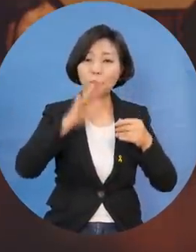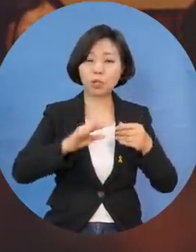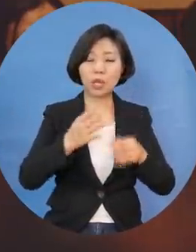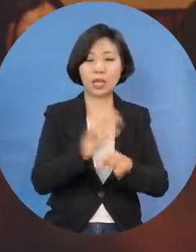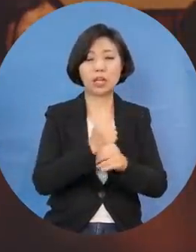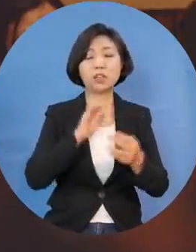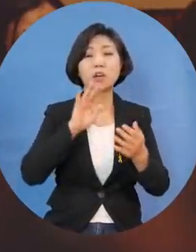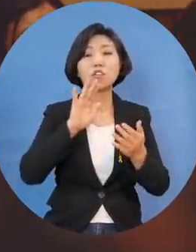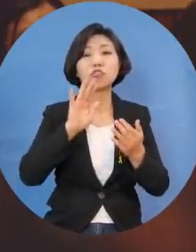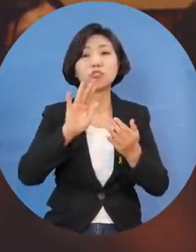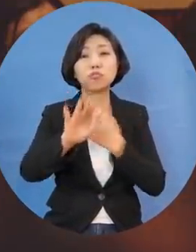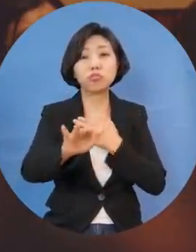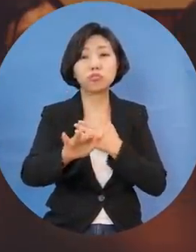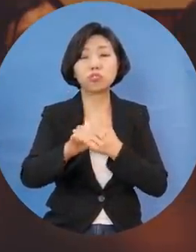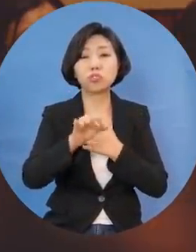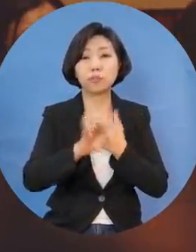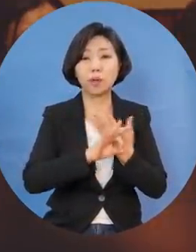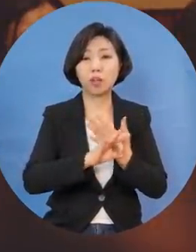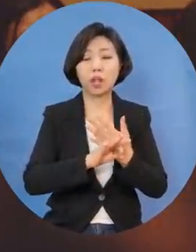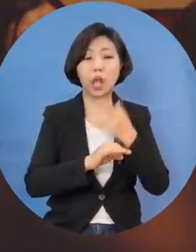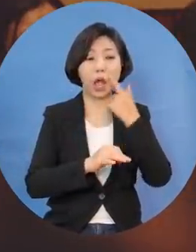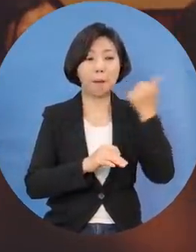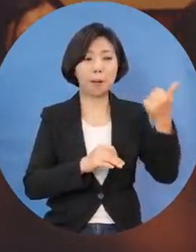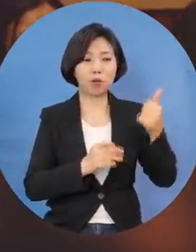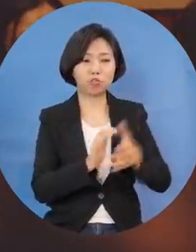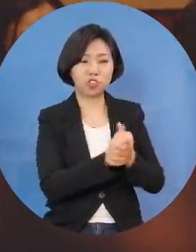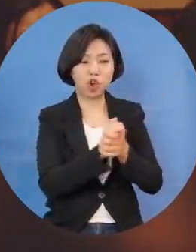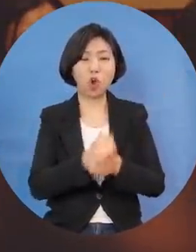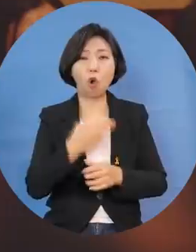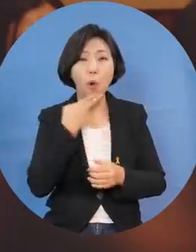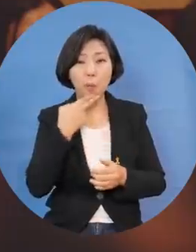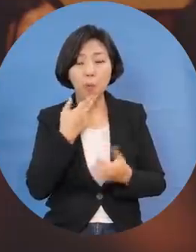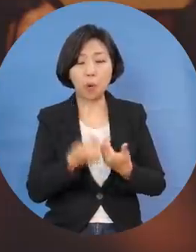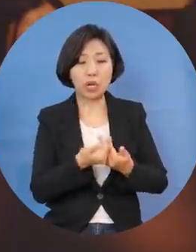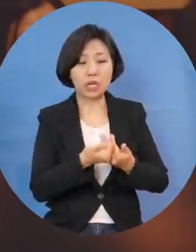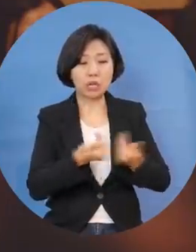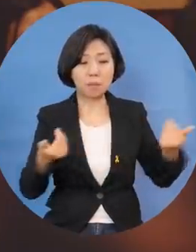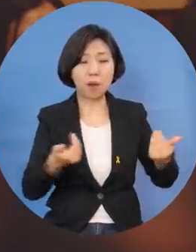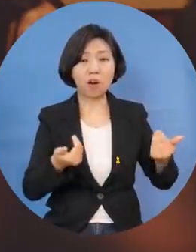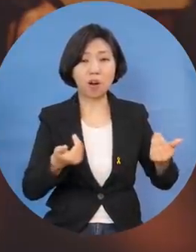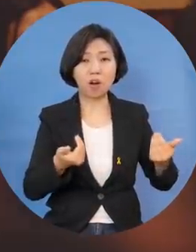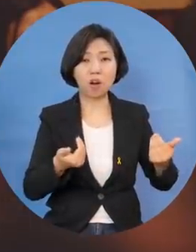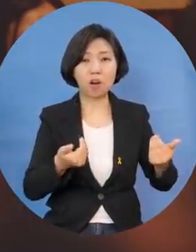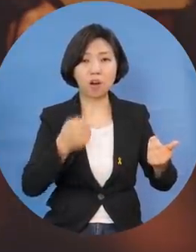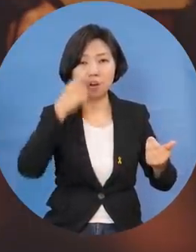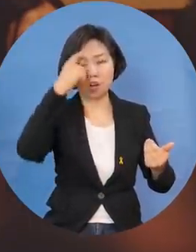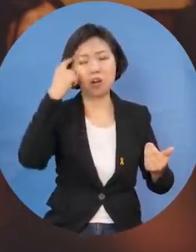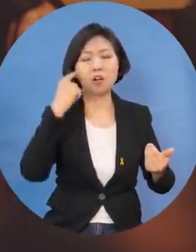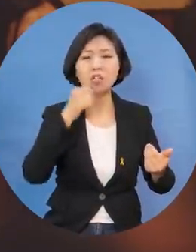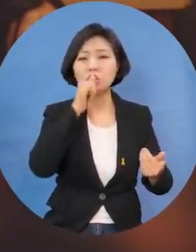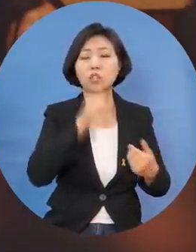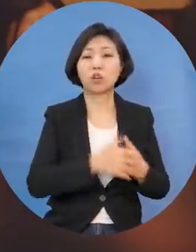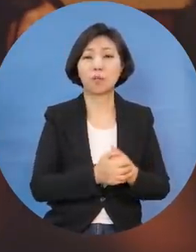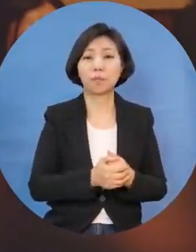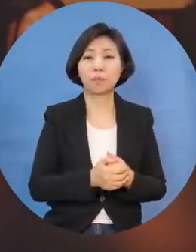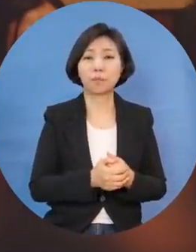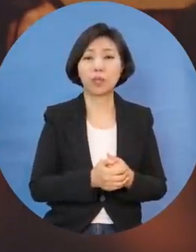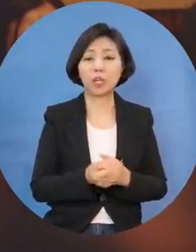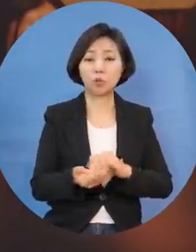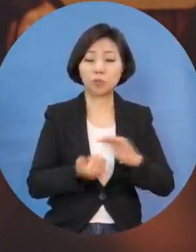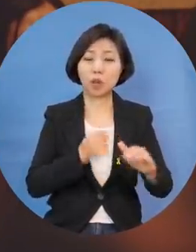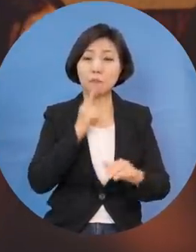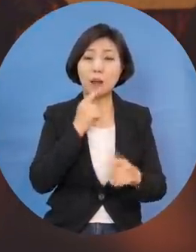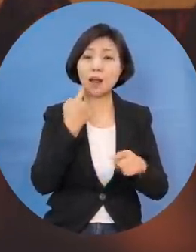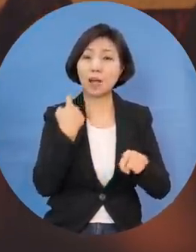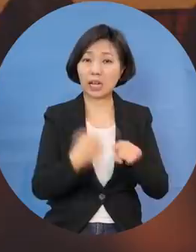나쁘지 않은데 그 날짜 이후에 나오면 아버지하고 정도 없고 뭐 이별 수도 있다는 말을 하였습니다.